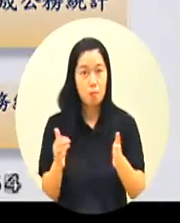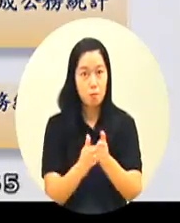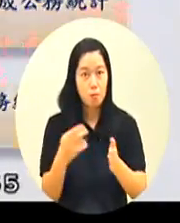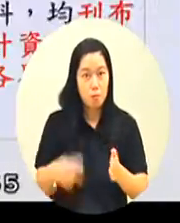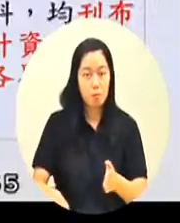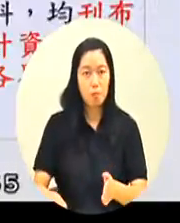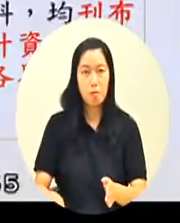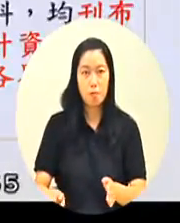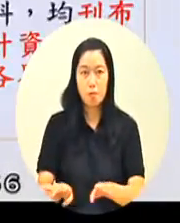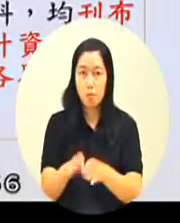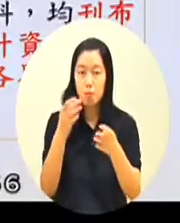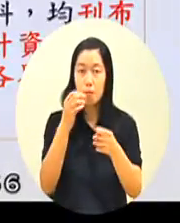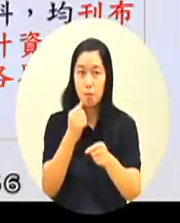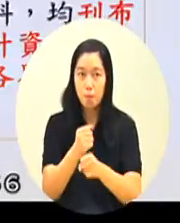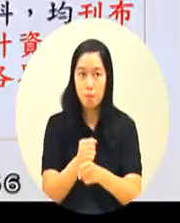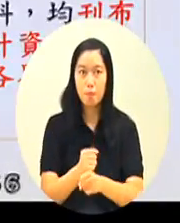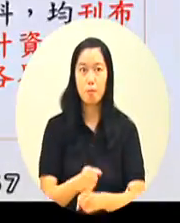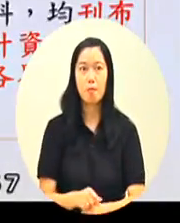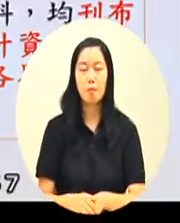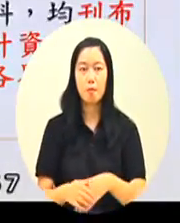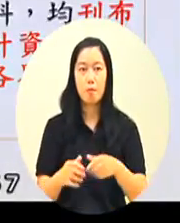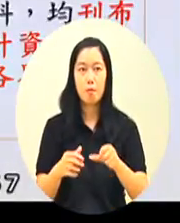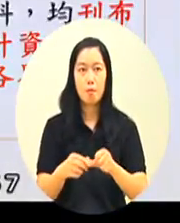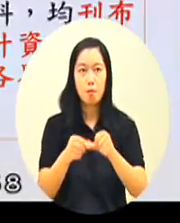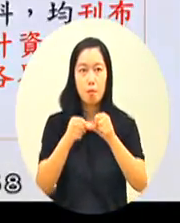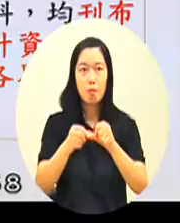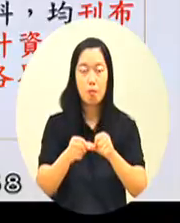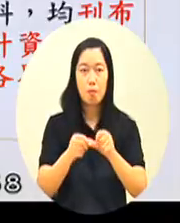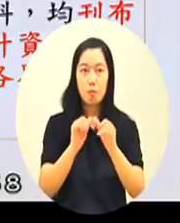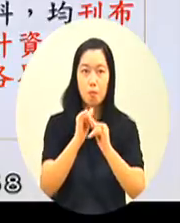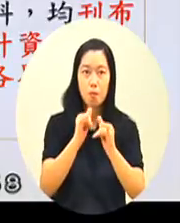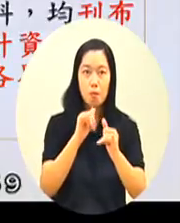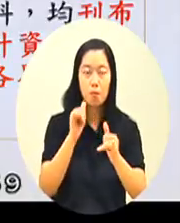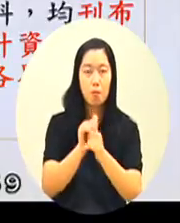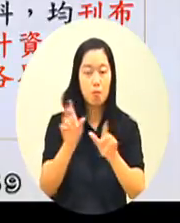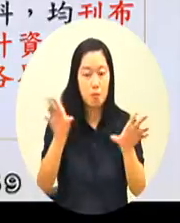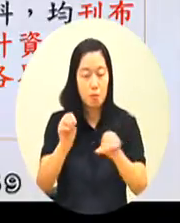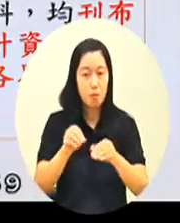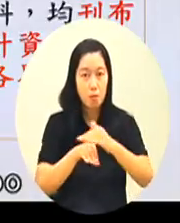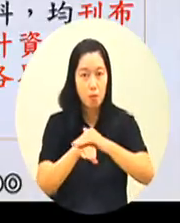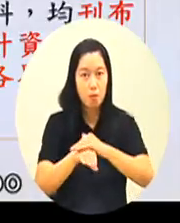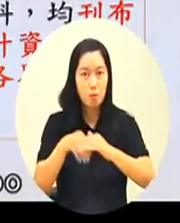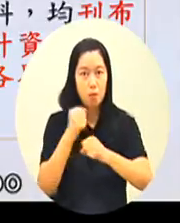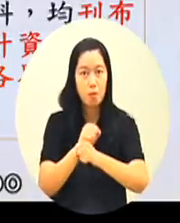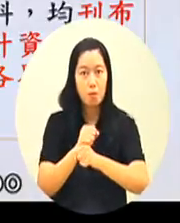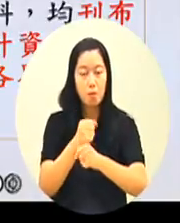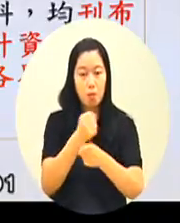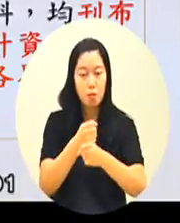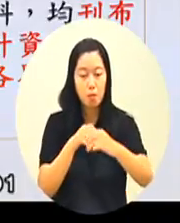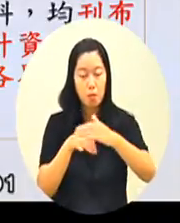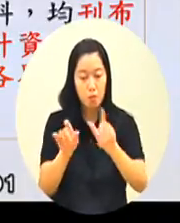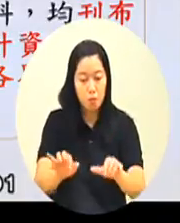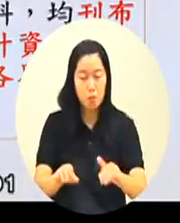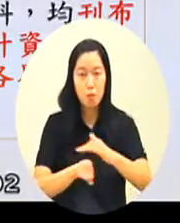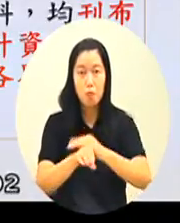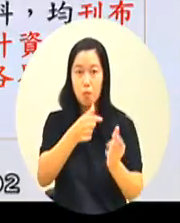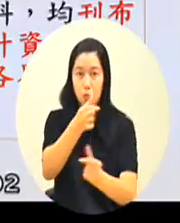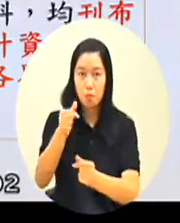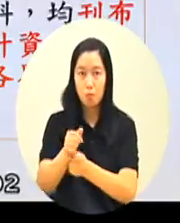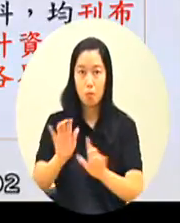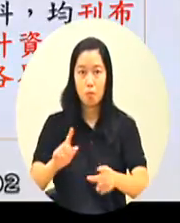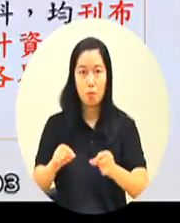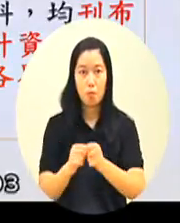施。第五是精进资料库系统功能与资料的建制，那在今年8月已经完